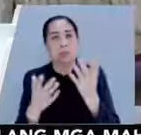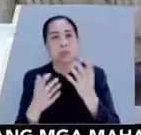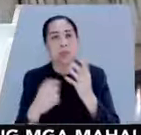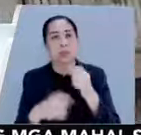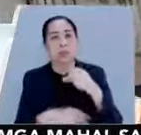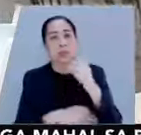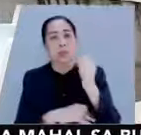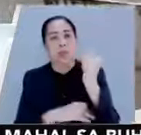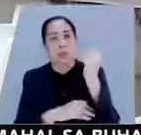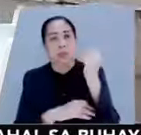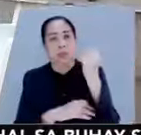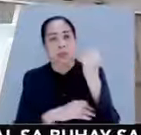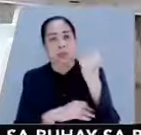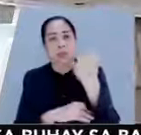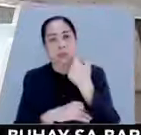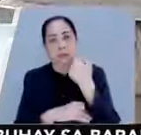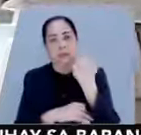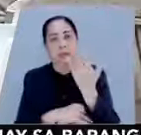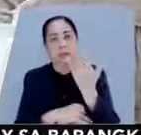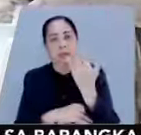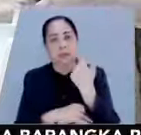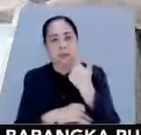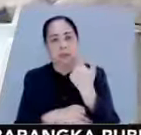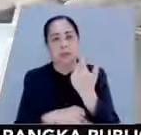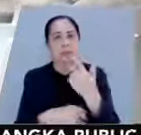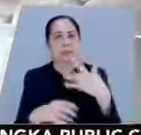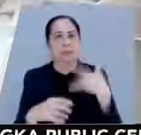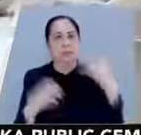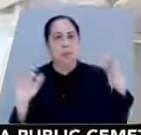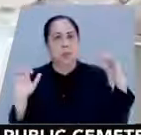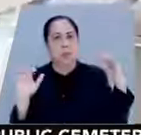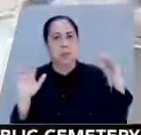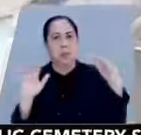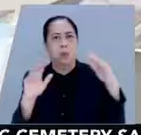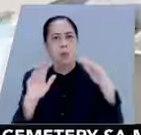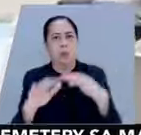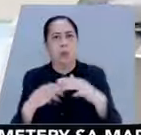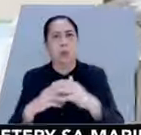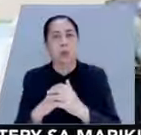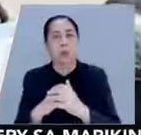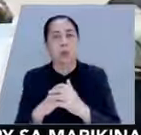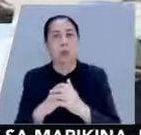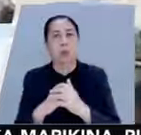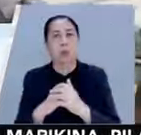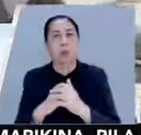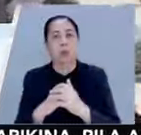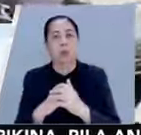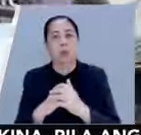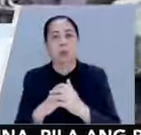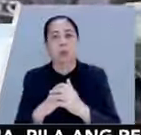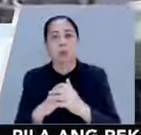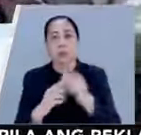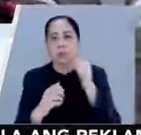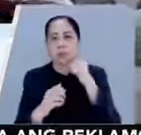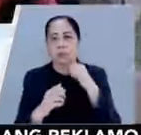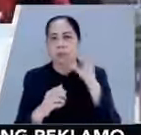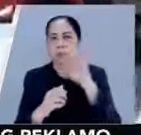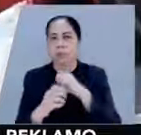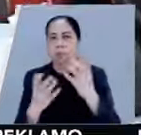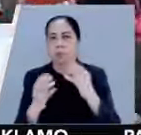tanghali, nararamdaman na ang dagsa ng mga tao. At sa kanila nga hong pagtaya kahapon, posibleng humigit pa